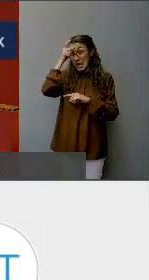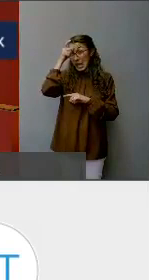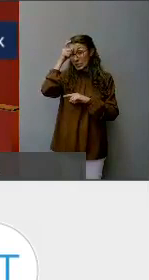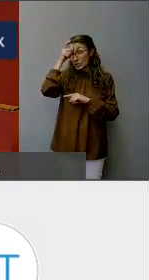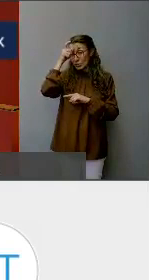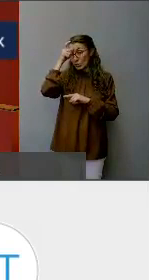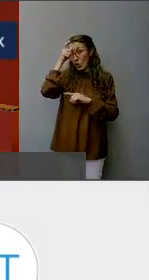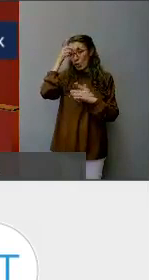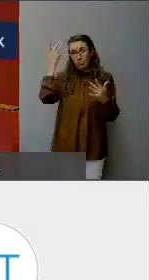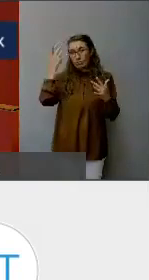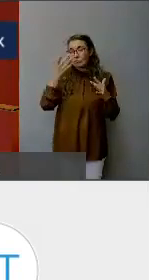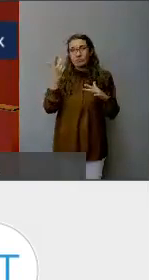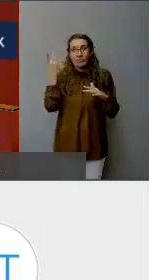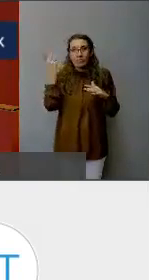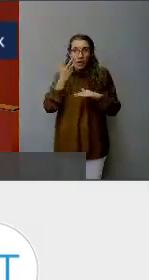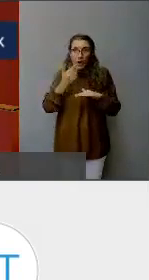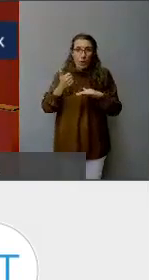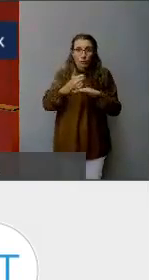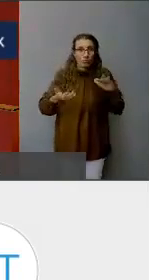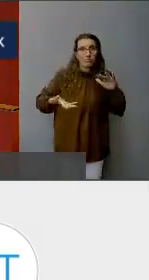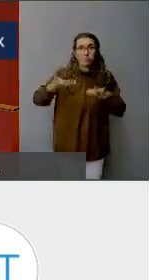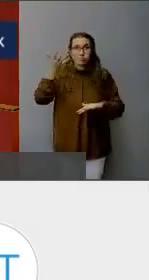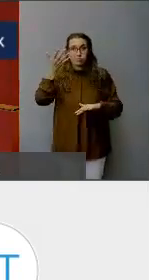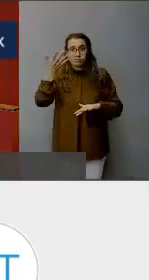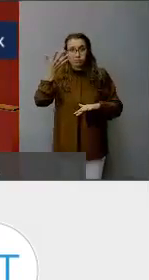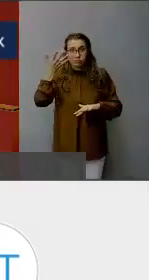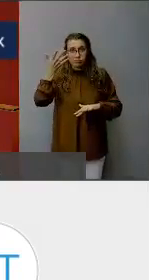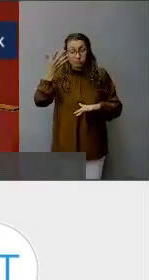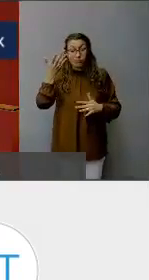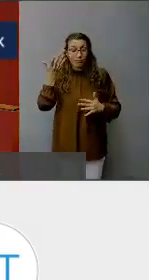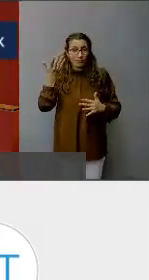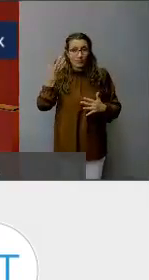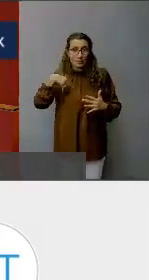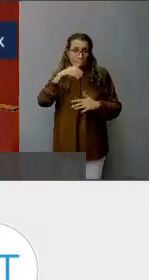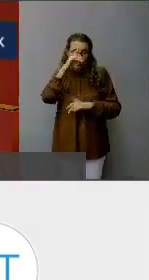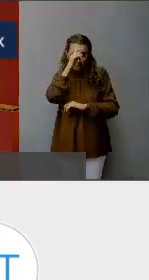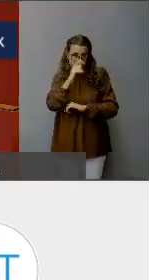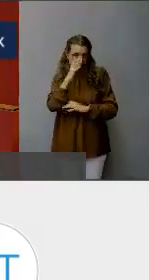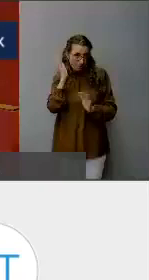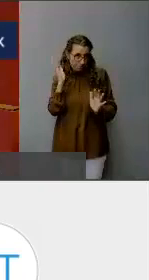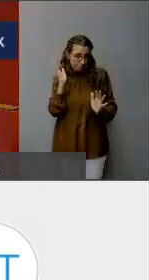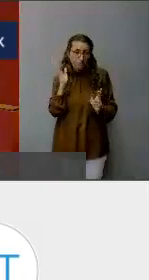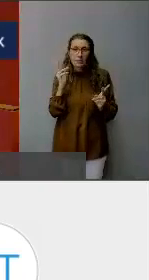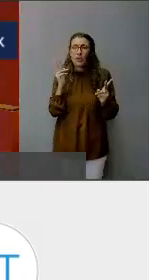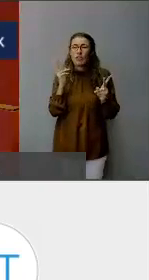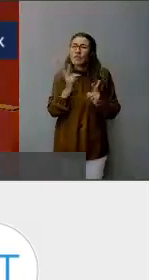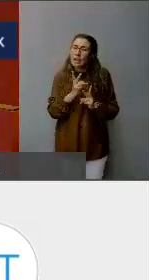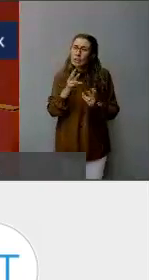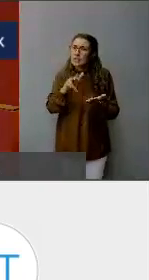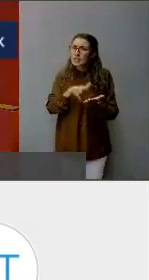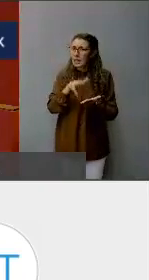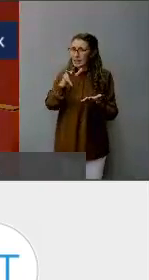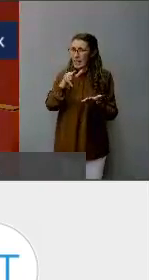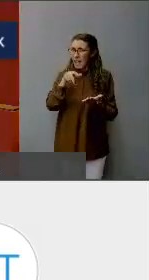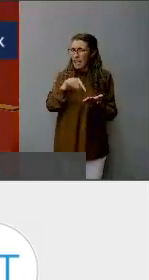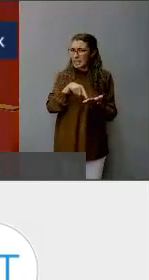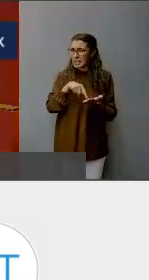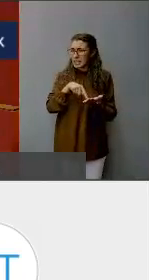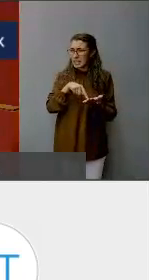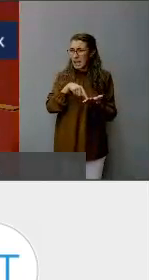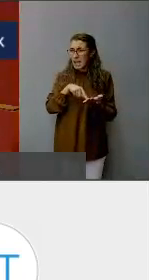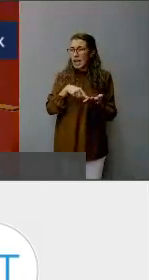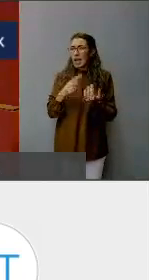ovviamente autorità giurisdizionali non ci sfugge il fatto che comunque è una sentenza che va a dirimere una controversia